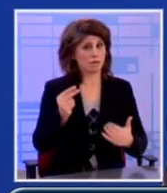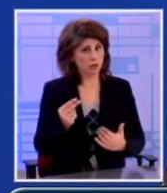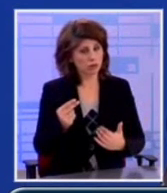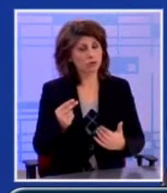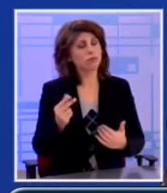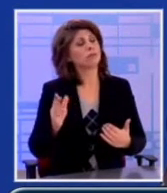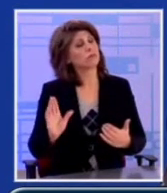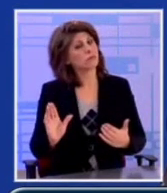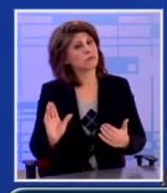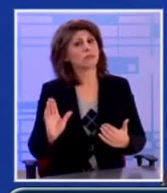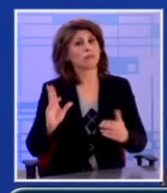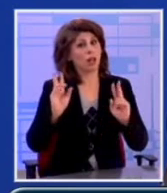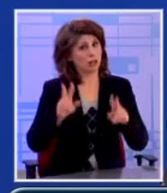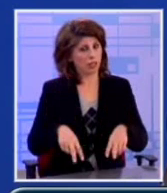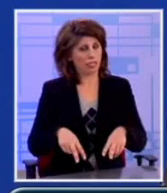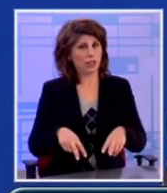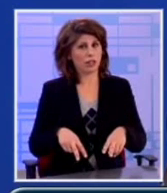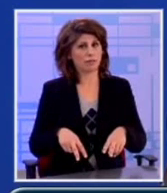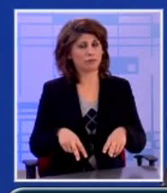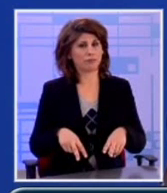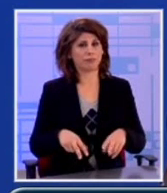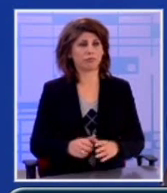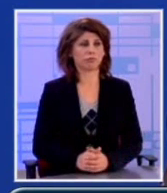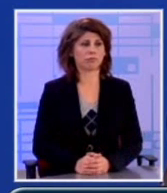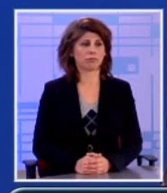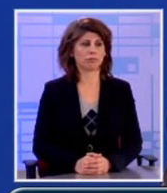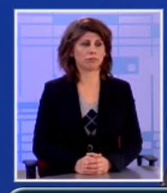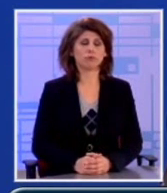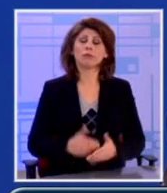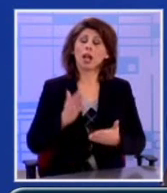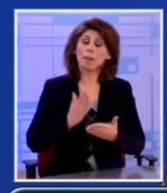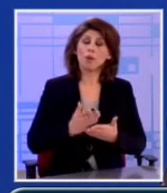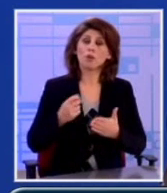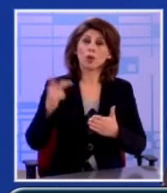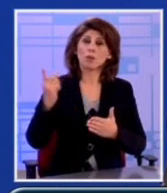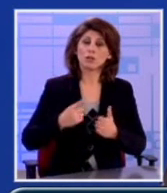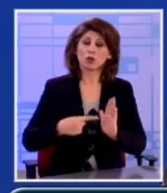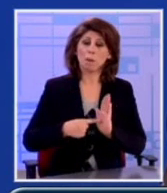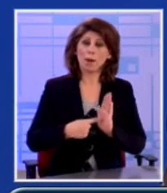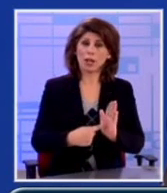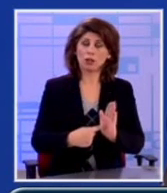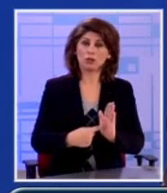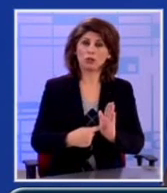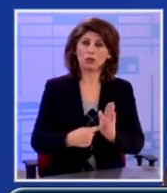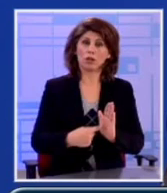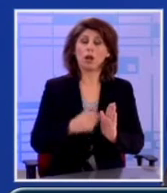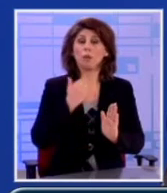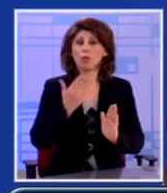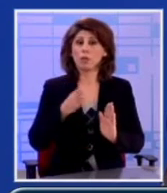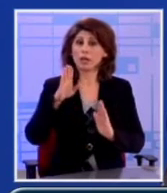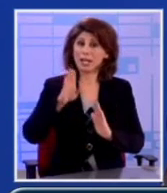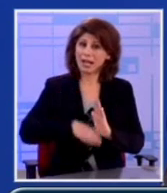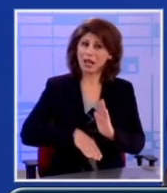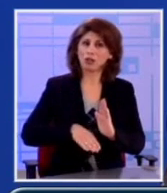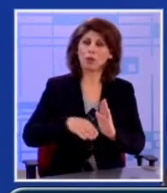και εφόσον εγκριθεί με την απόλυτη πλειοψηφία των παρόντων που δεν μπορεί να είναι